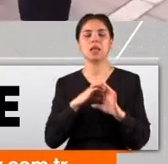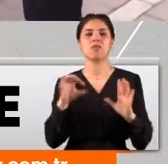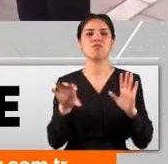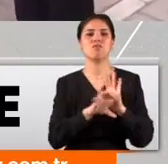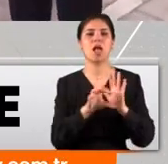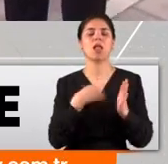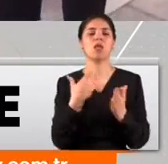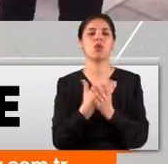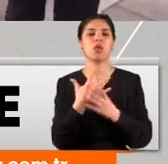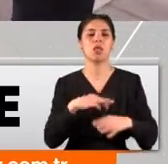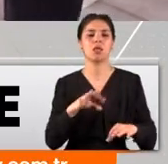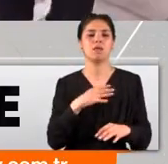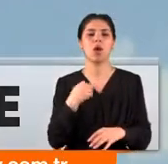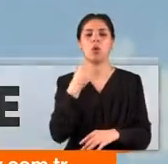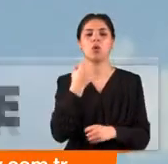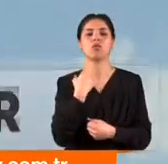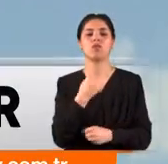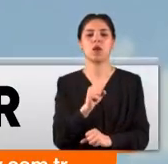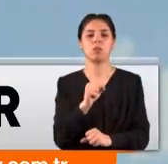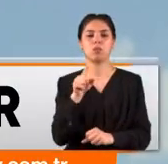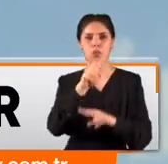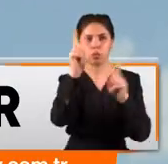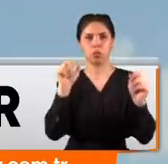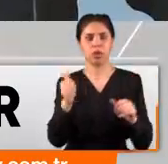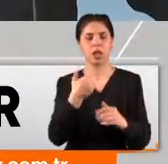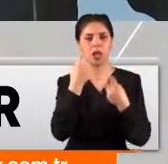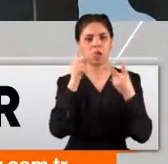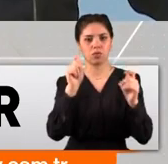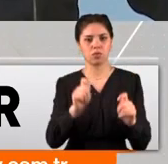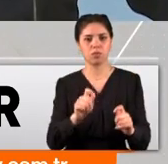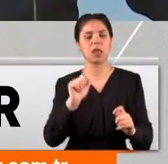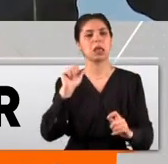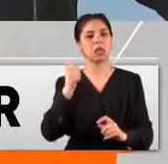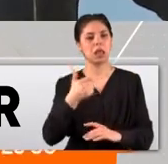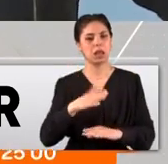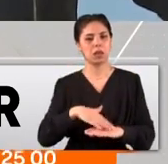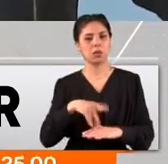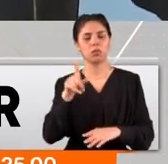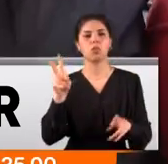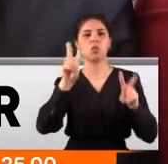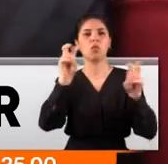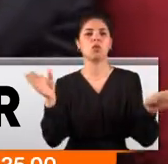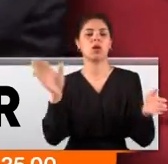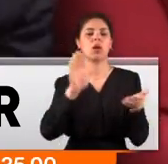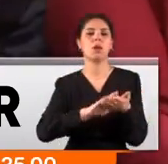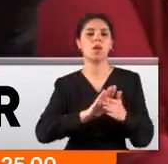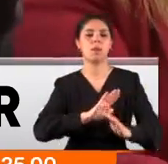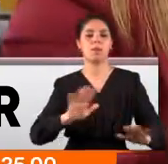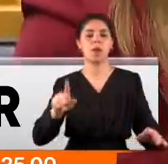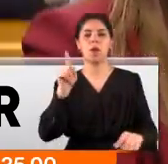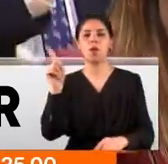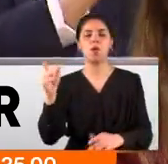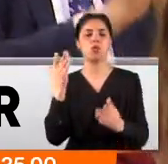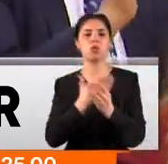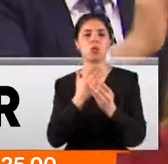ve dosyalar var. Konuşturtmasın beni. Bu konuda gerekli açıklama yapılmıştır. Gereken de yapılmıştır. Bu konu kapanmıştır. Okuyan'ın bahsettiği